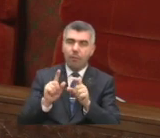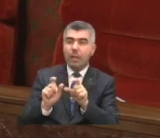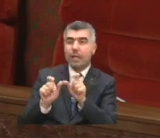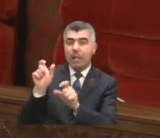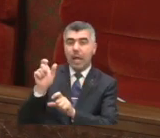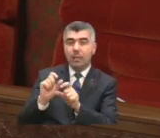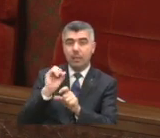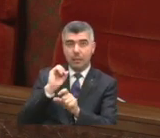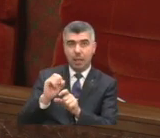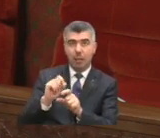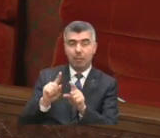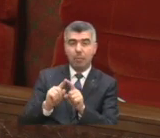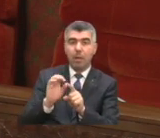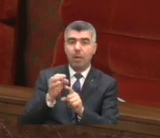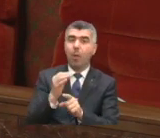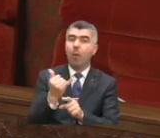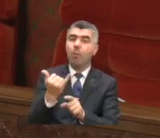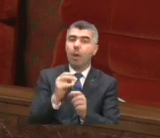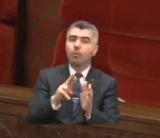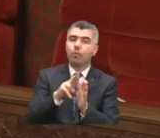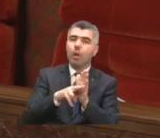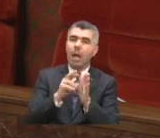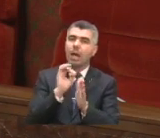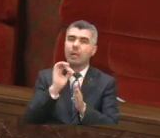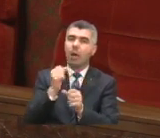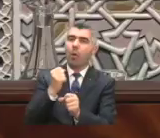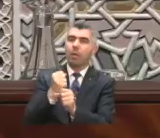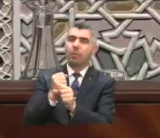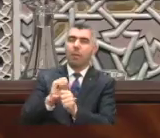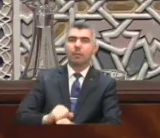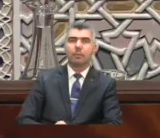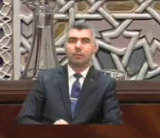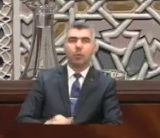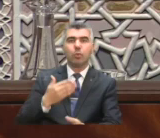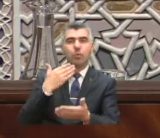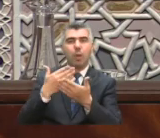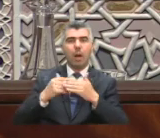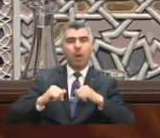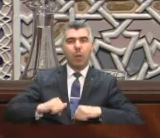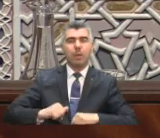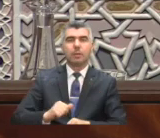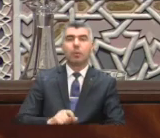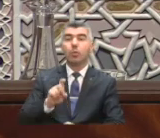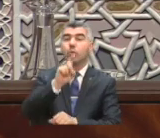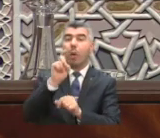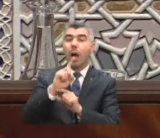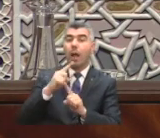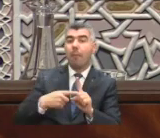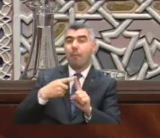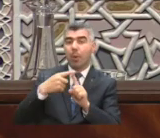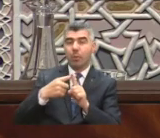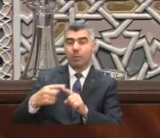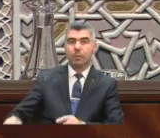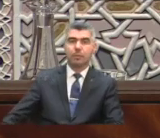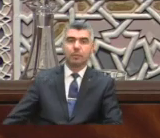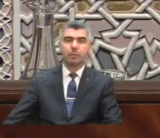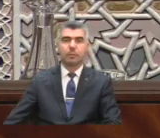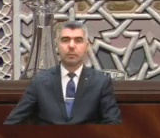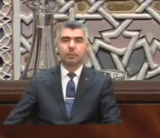كيمثلوا الأمة غادي يكونوا طرف من الحلول في الجهة ديالهم. شكرا. شكرا سيد الوزير. هل هناك تعقيب إضافي؟